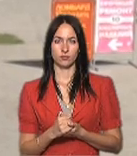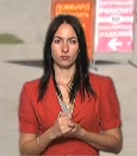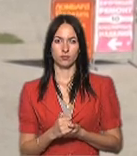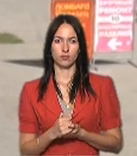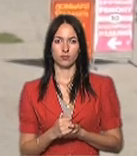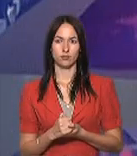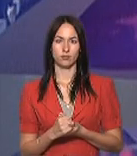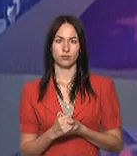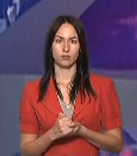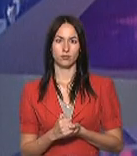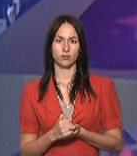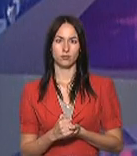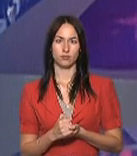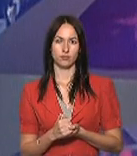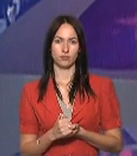Харків.